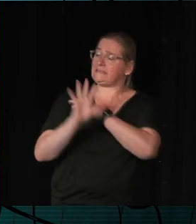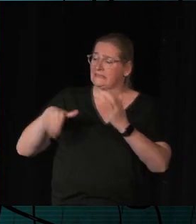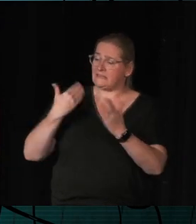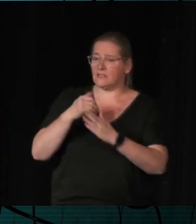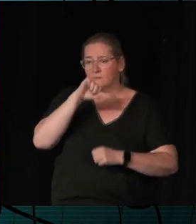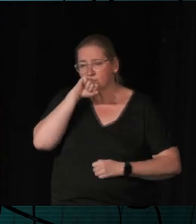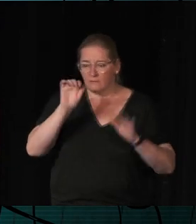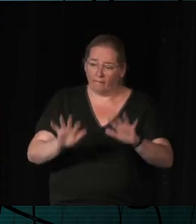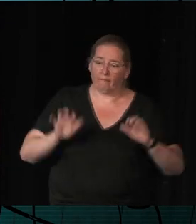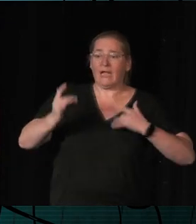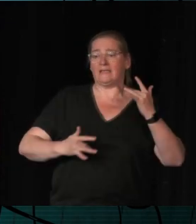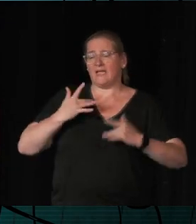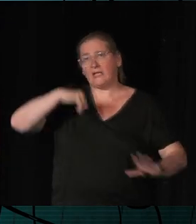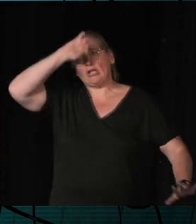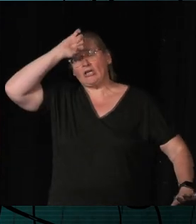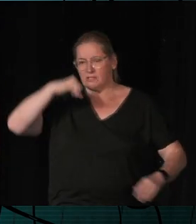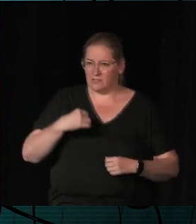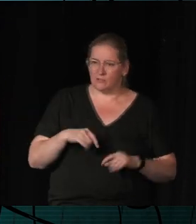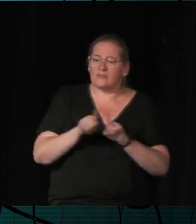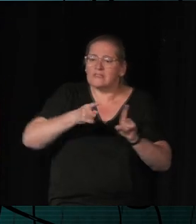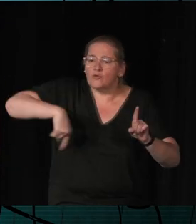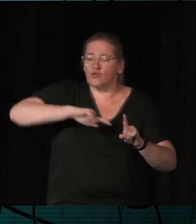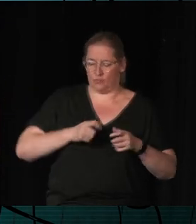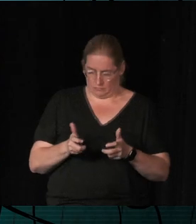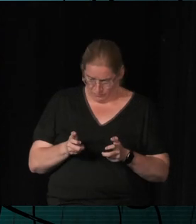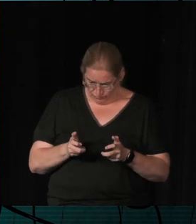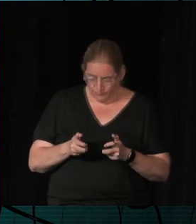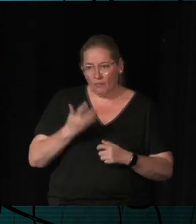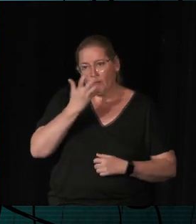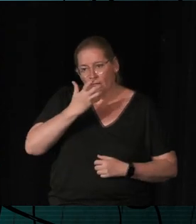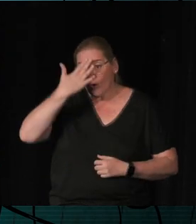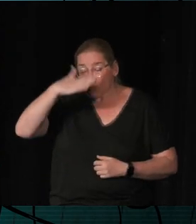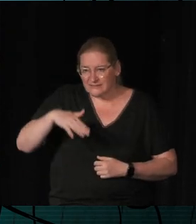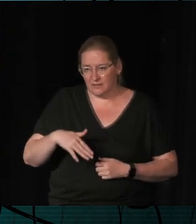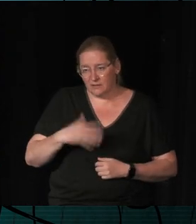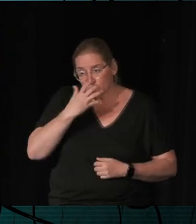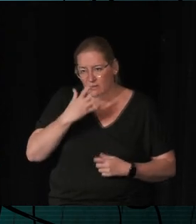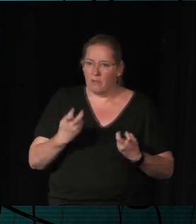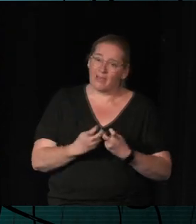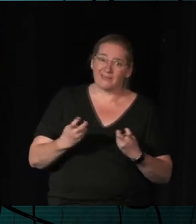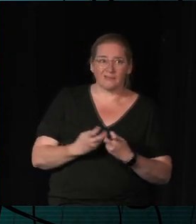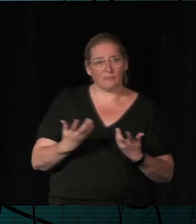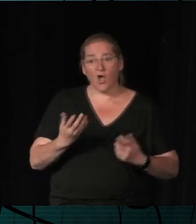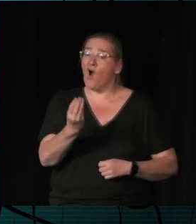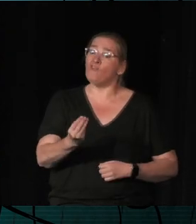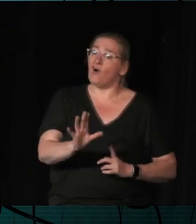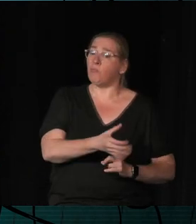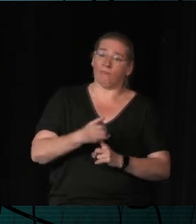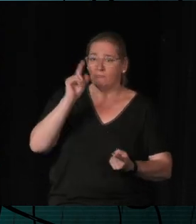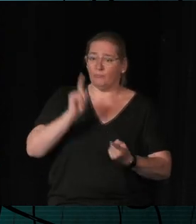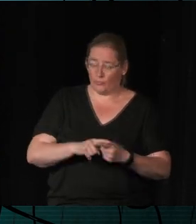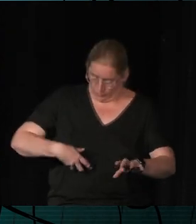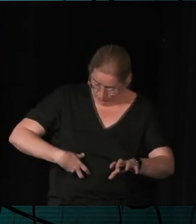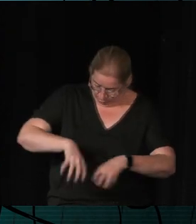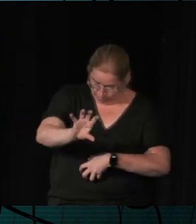tragédies, pourquoi nous on joue à des jeux d'horreur alors qu'on sait que c'est pas joyeux, enfin, potentiellement trafic d'organes, d'organes d'enfants, ou j'ai pas tout